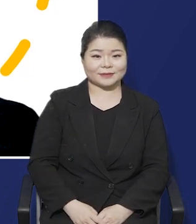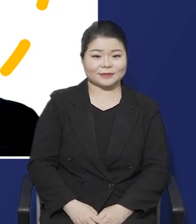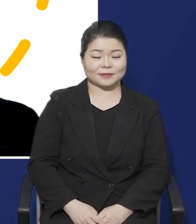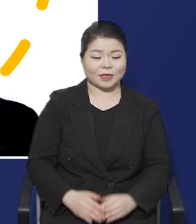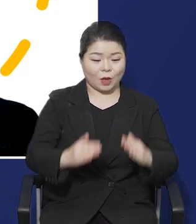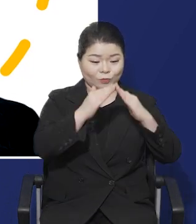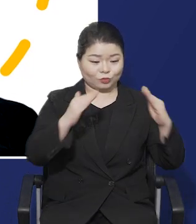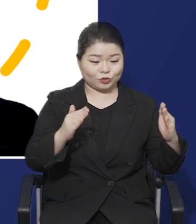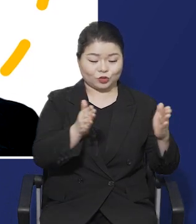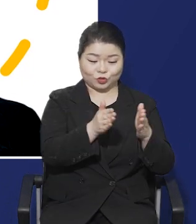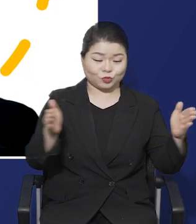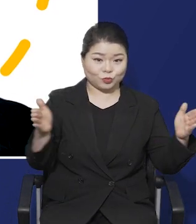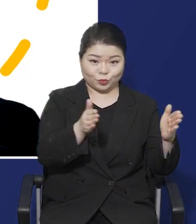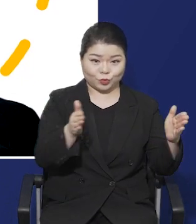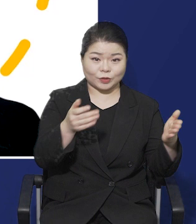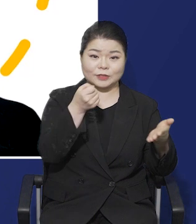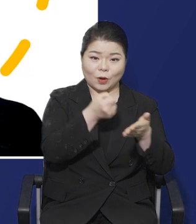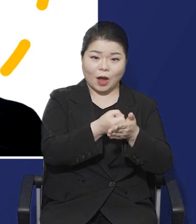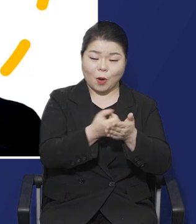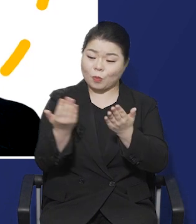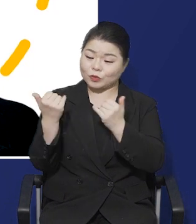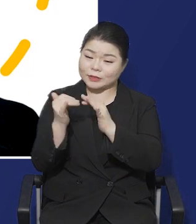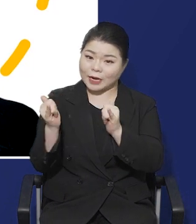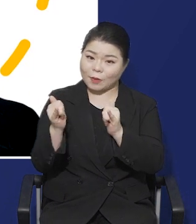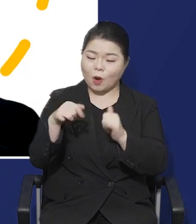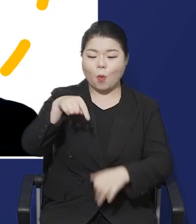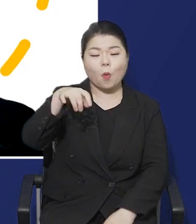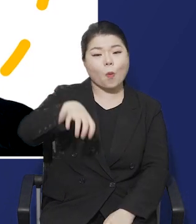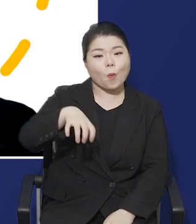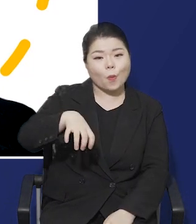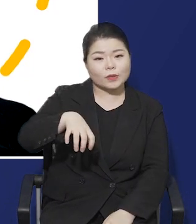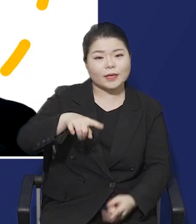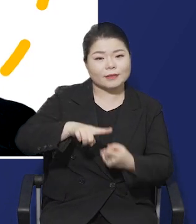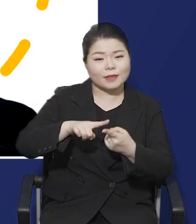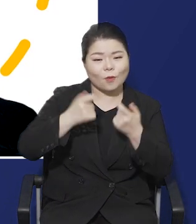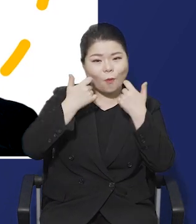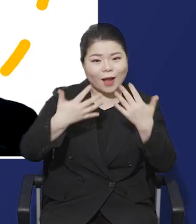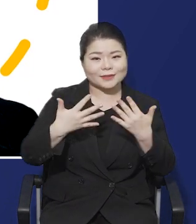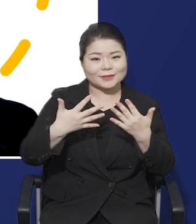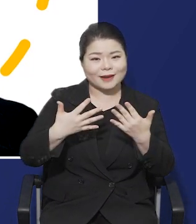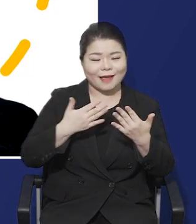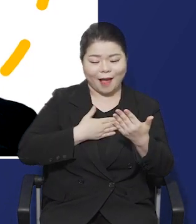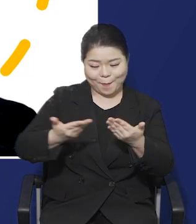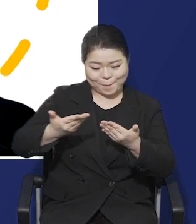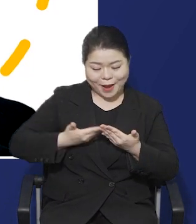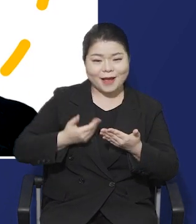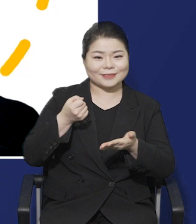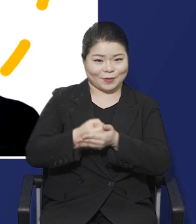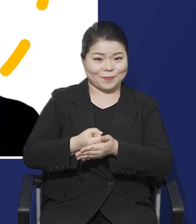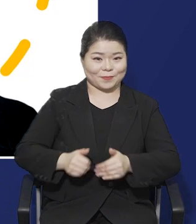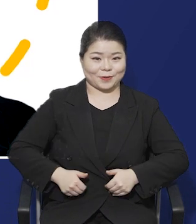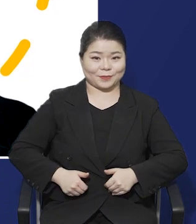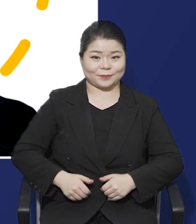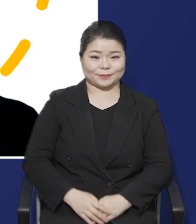규모를 확정하고, 그다음에 주최자와 부스 위치를 명확하게 확정을 해야 됩니다.